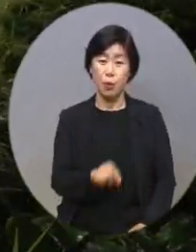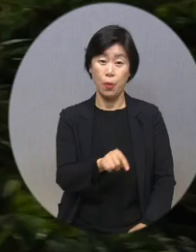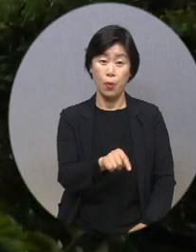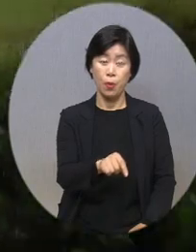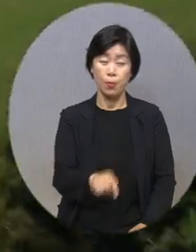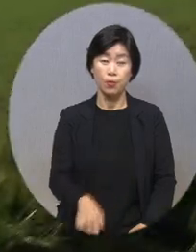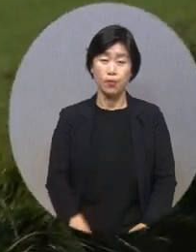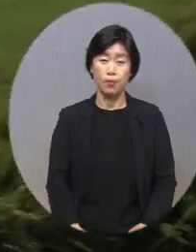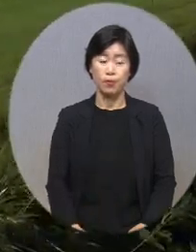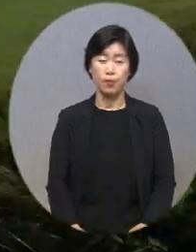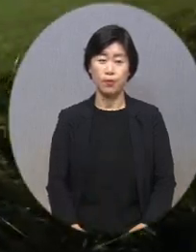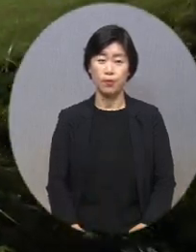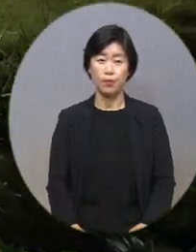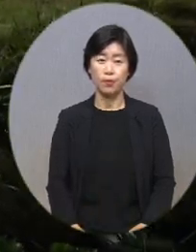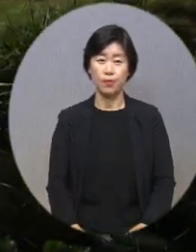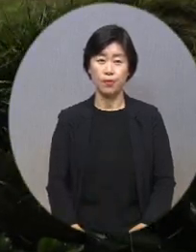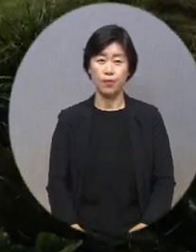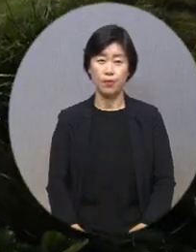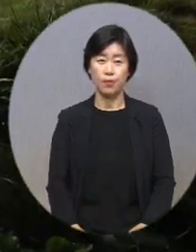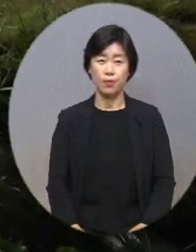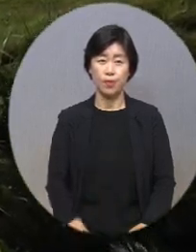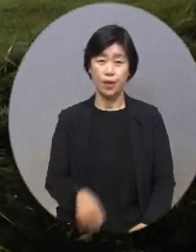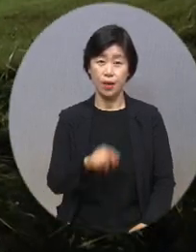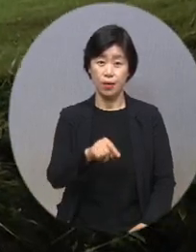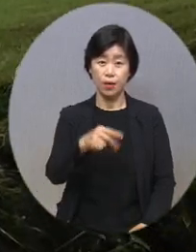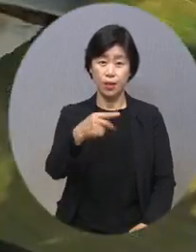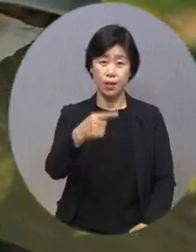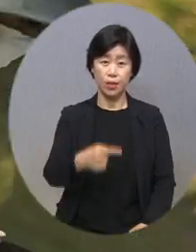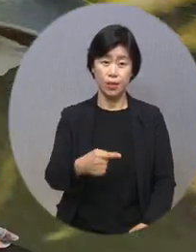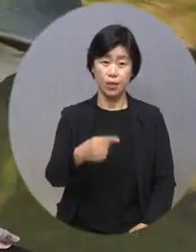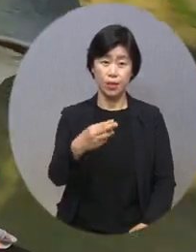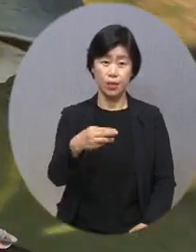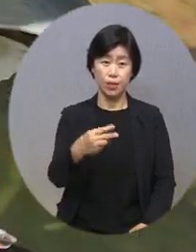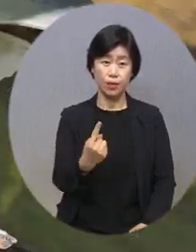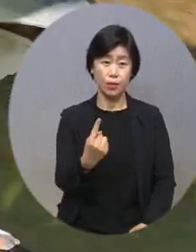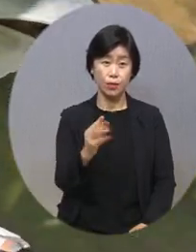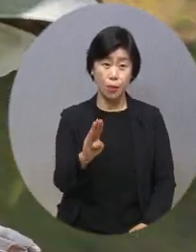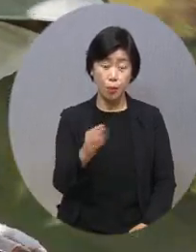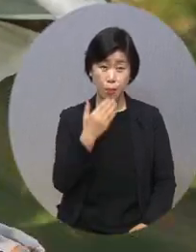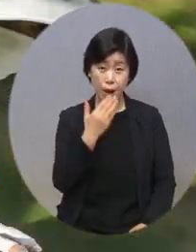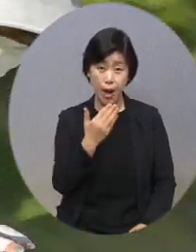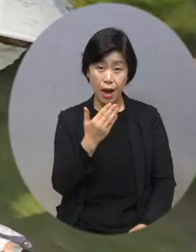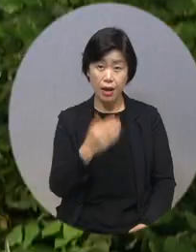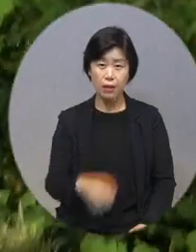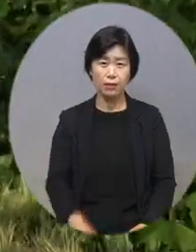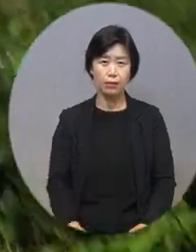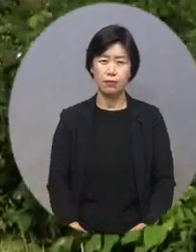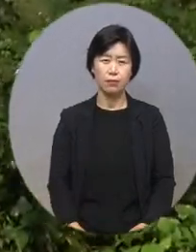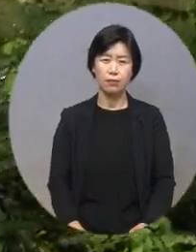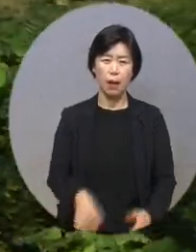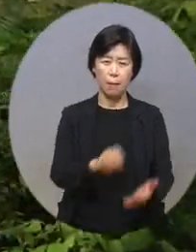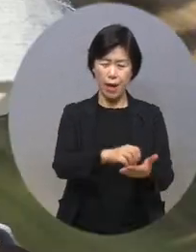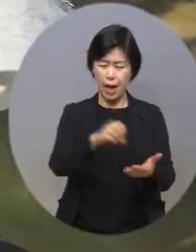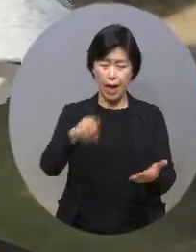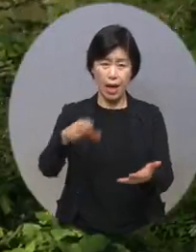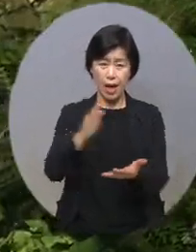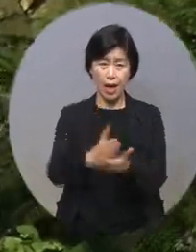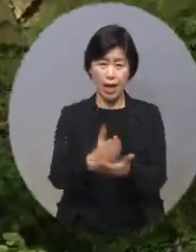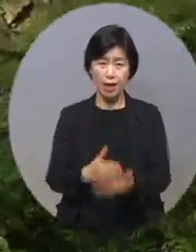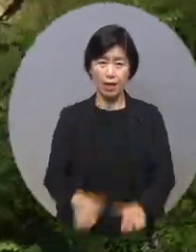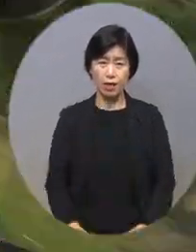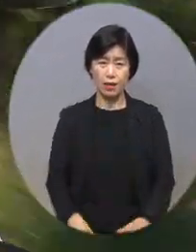여기. 아. 저희 이거 드롭 좀 가능할까요? 뺄 생각도 하지 마. 야, 망이 있잖아.